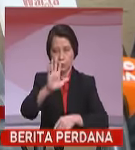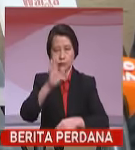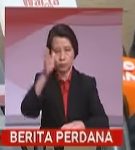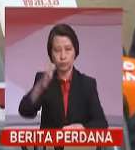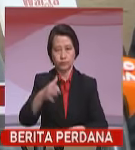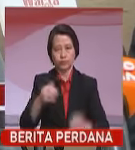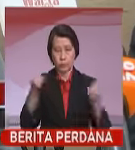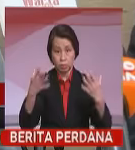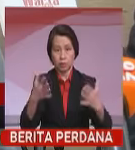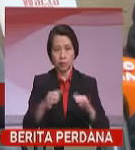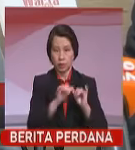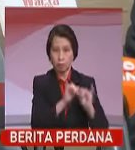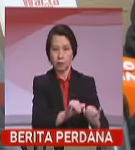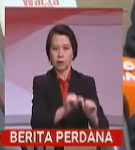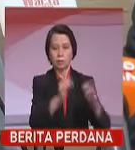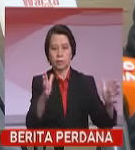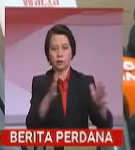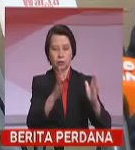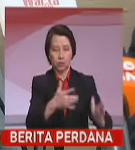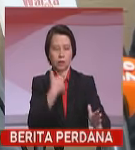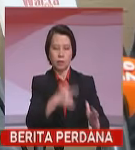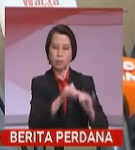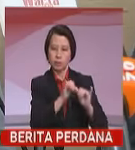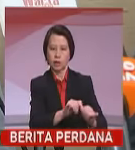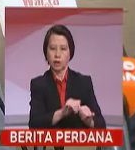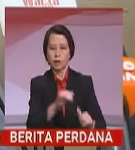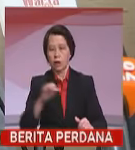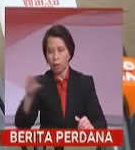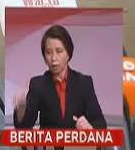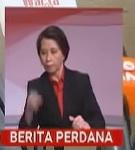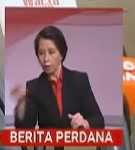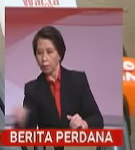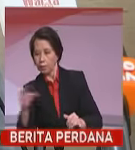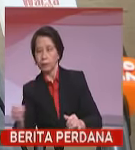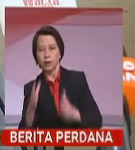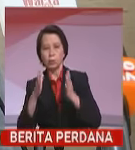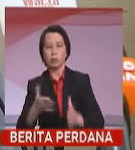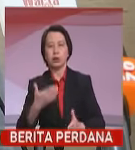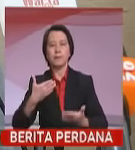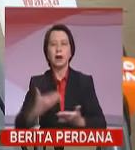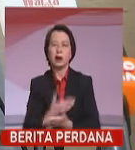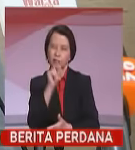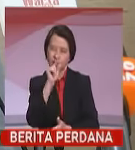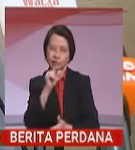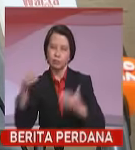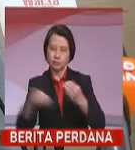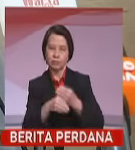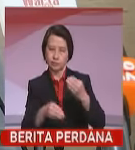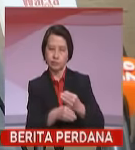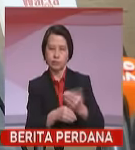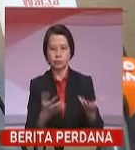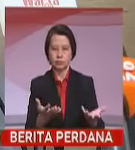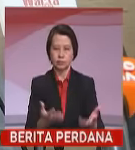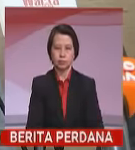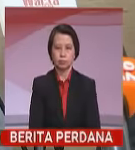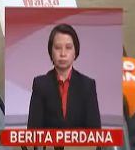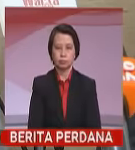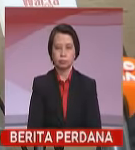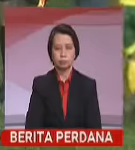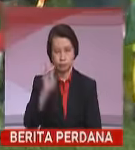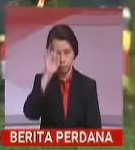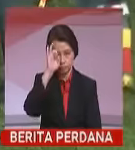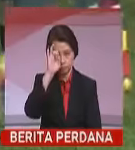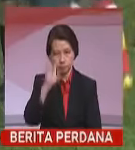Ada ramai juga yang dikekalkan. Ada juga muka baru yang akan dibuat pengumuman surprise.